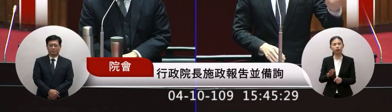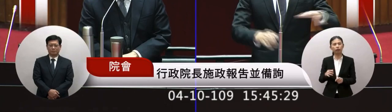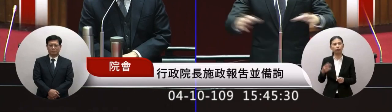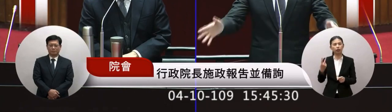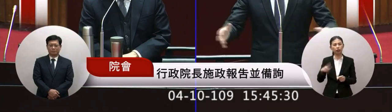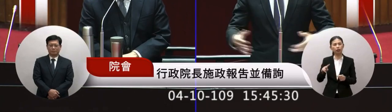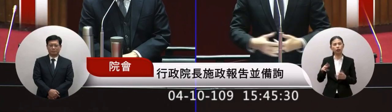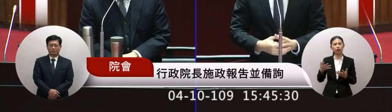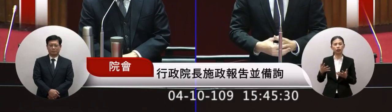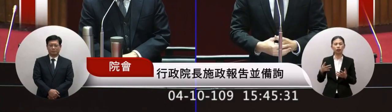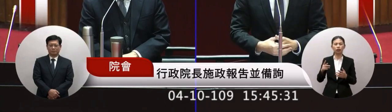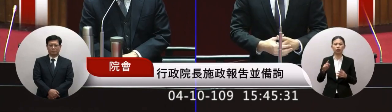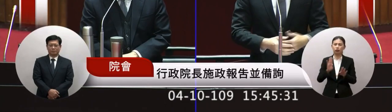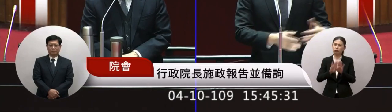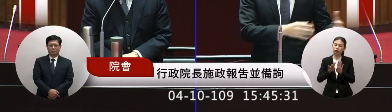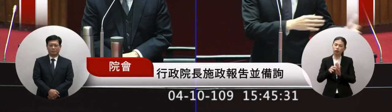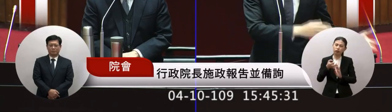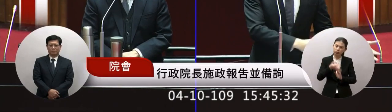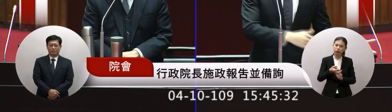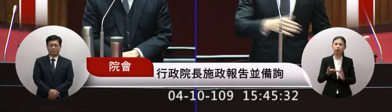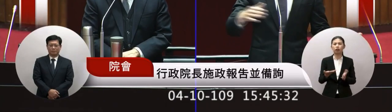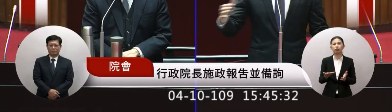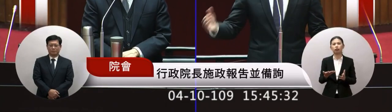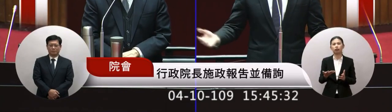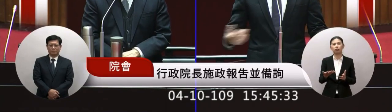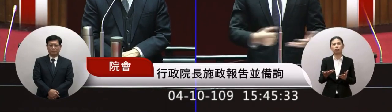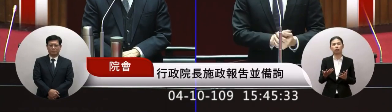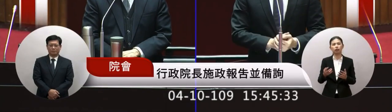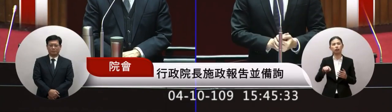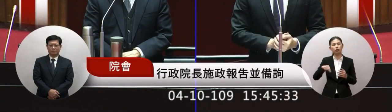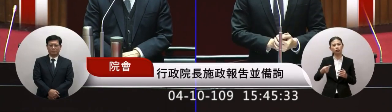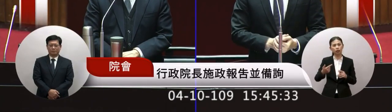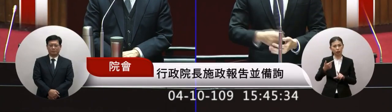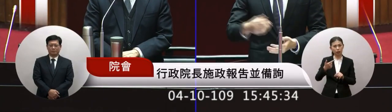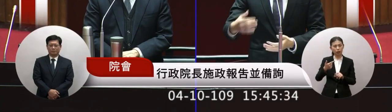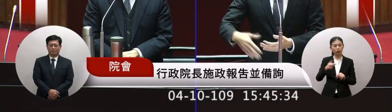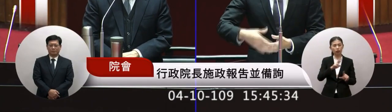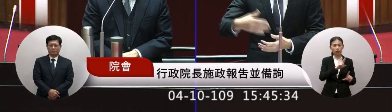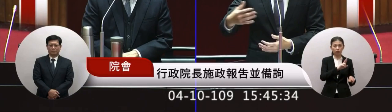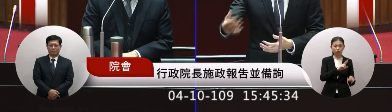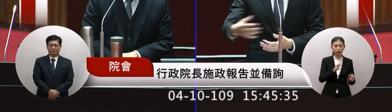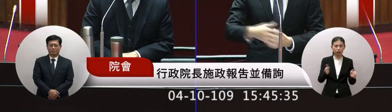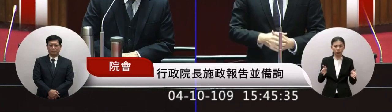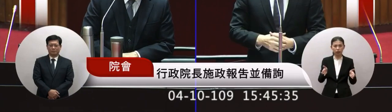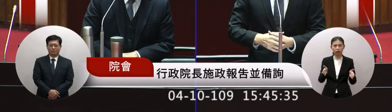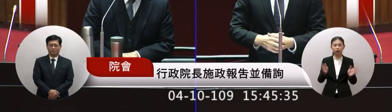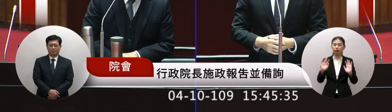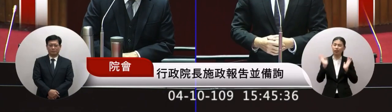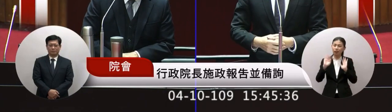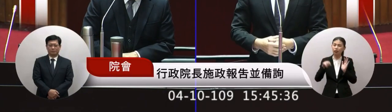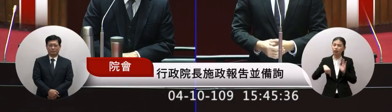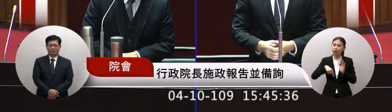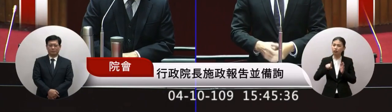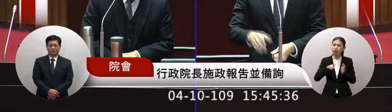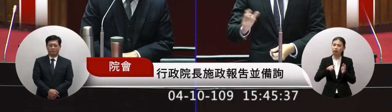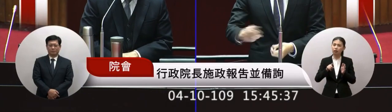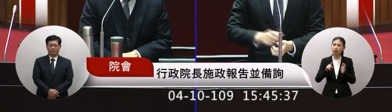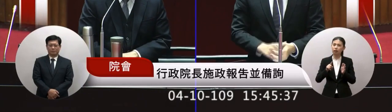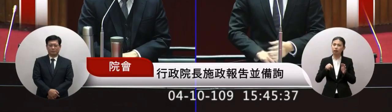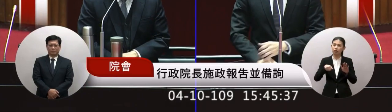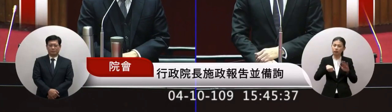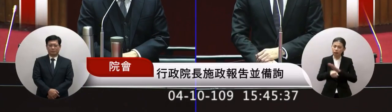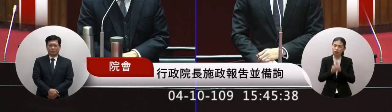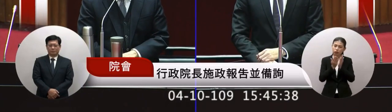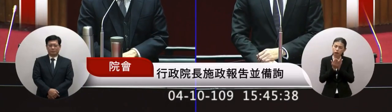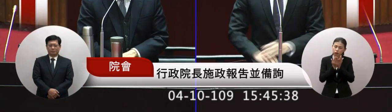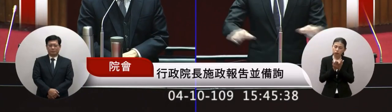有年终的时候要缴税啦，啊。下半年的时阵，这囡仔吼，要去这个申请报到要这个